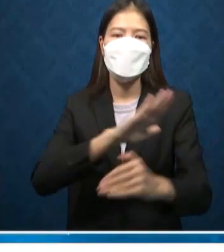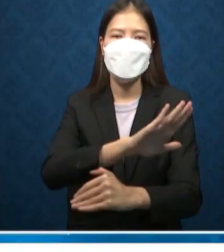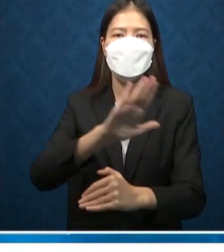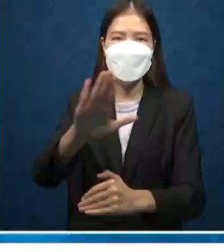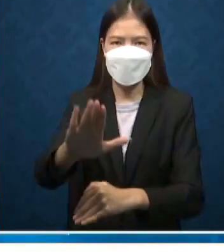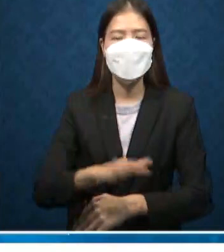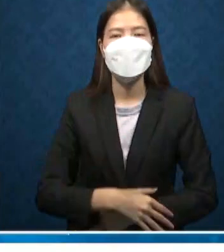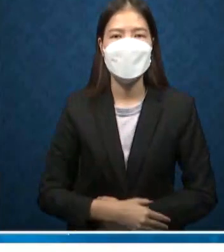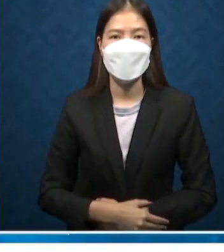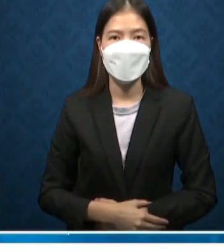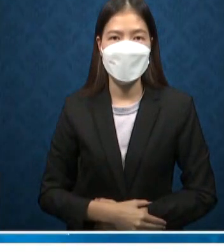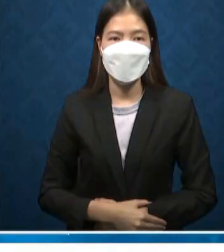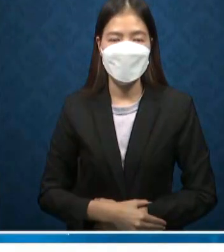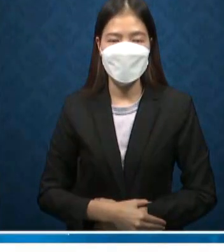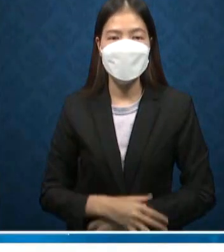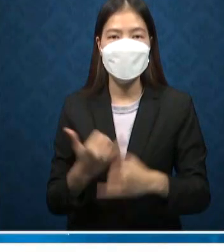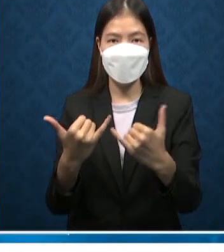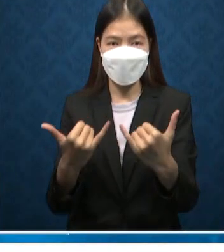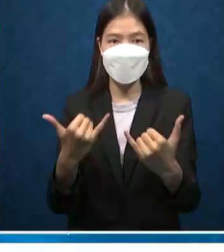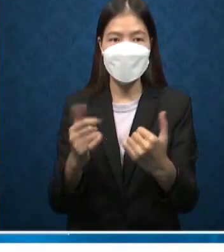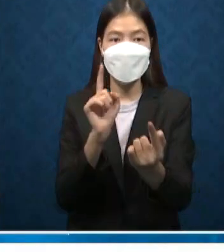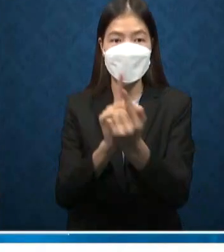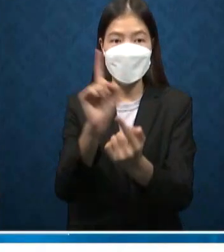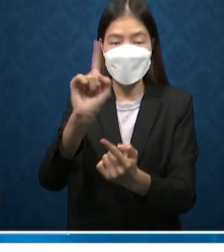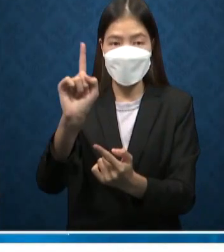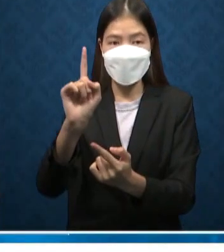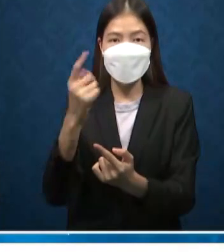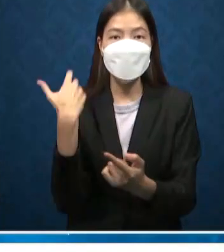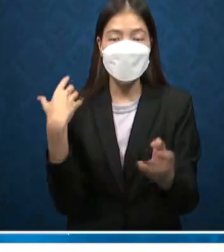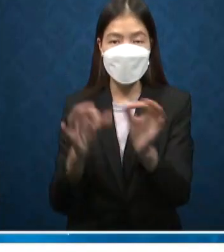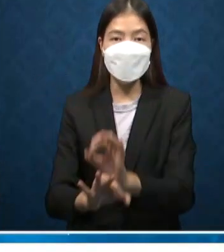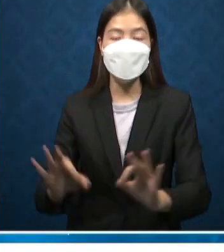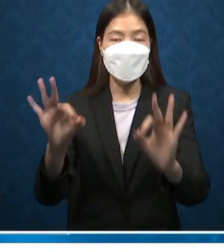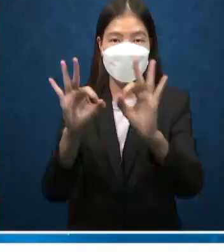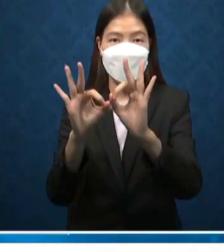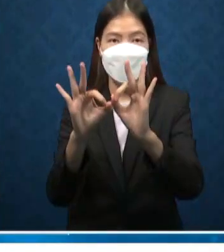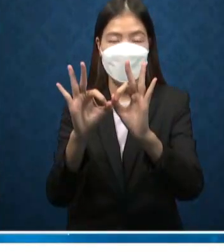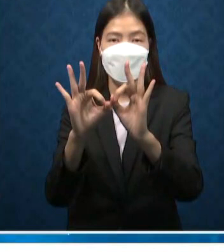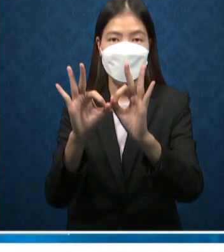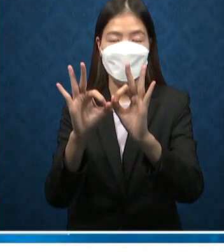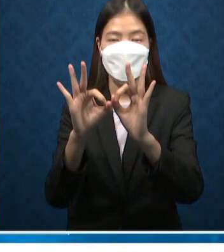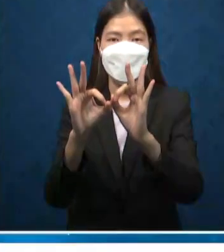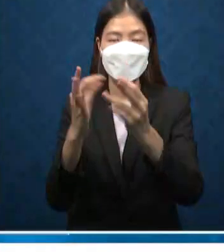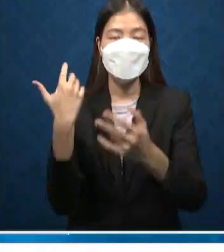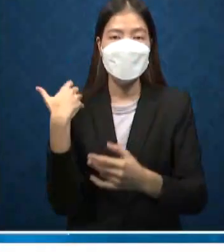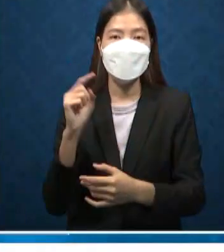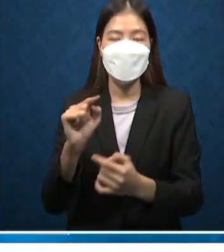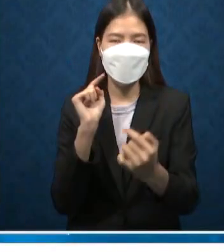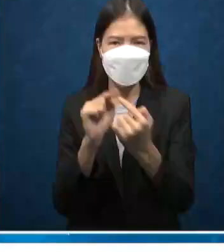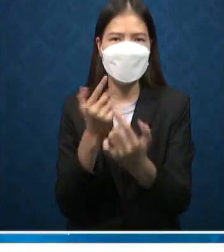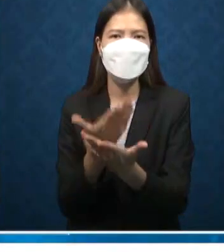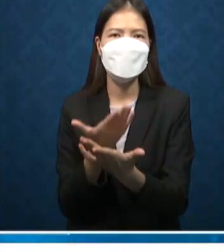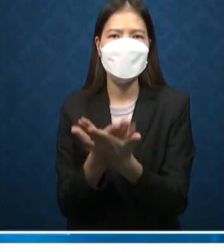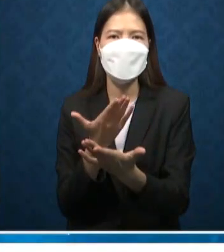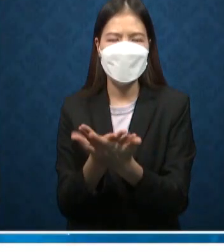ครับก็ในส่วนนี้จะเห็นได้ว่ามีรายการที่สำคัญที่ผมได้กล่าวเพียงแล้วก็คือในส่วนของเงินเบี้ยหวัดบ